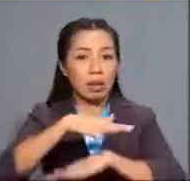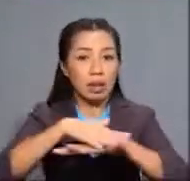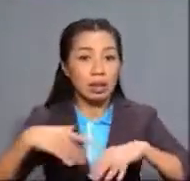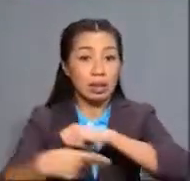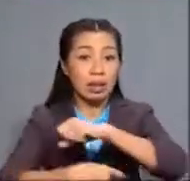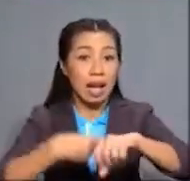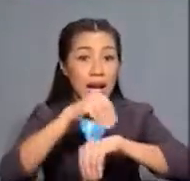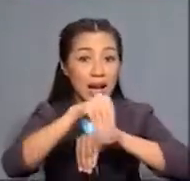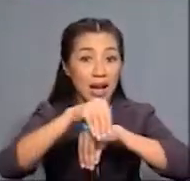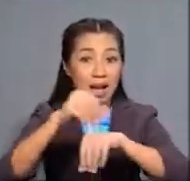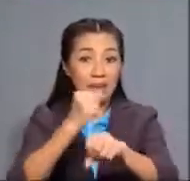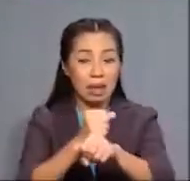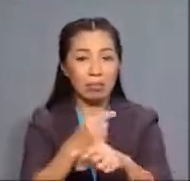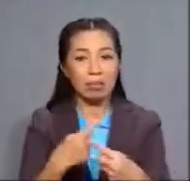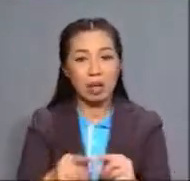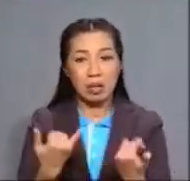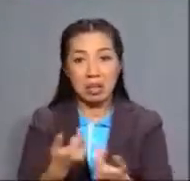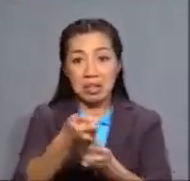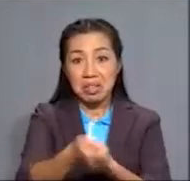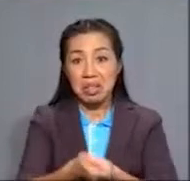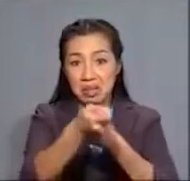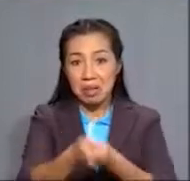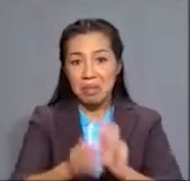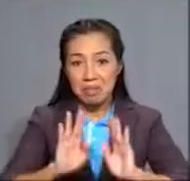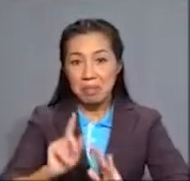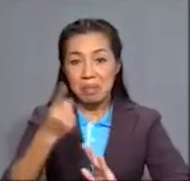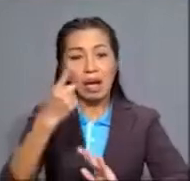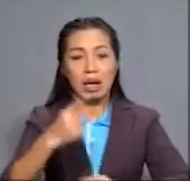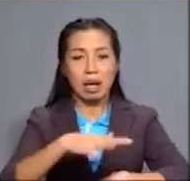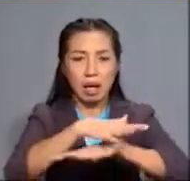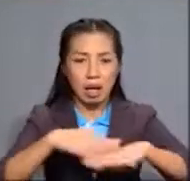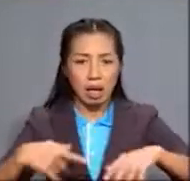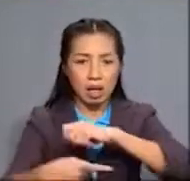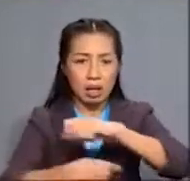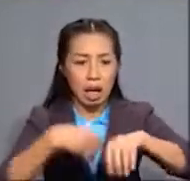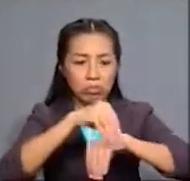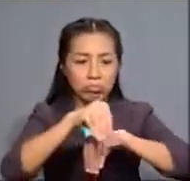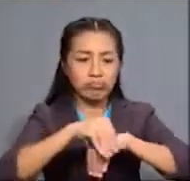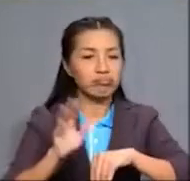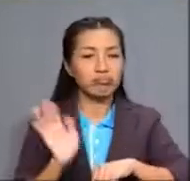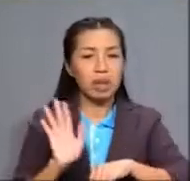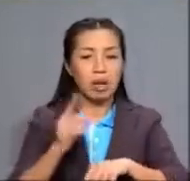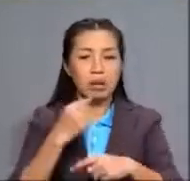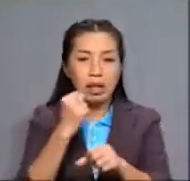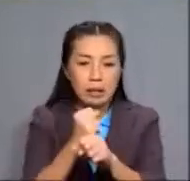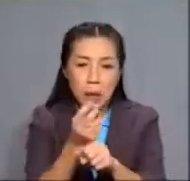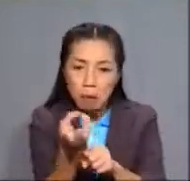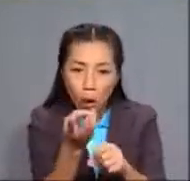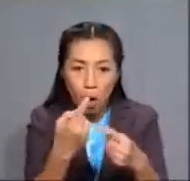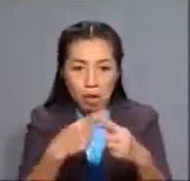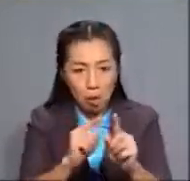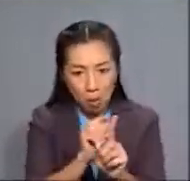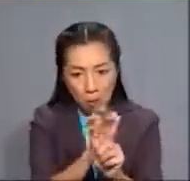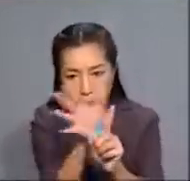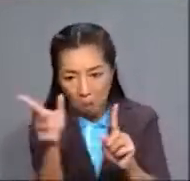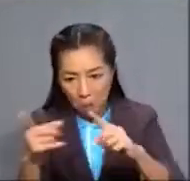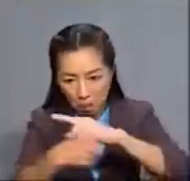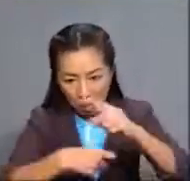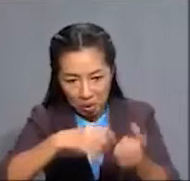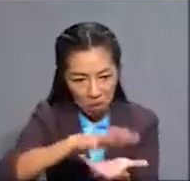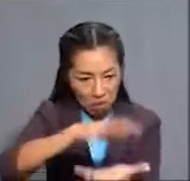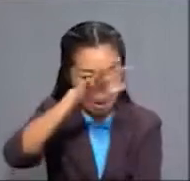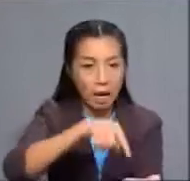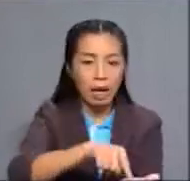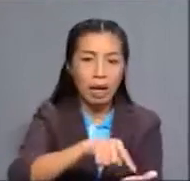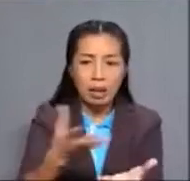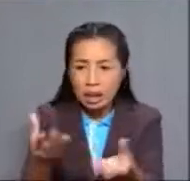าะแต่ว่าตอนนี้เกษตรกรรุ่นใหม่นะคะเขาไม่ค่อยทำนากันนะทำก็ทำแบบว่าน้อยๆแต่ได้ผลผลิตเยอะๆแต่ว่าที่ดินบางส่